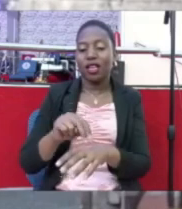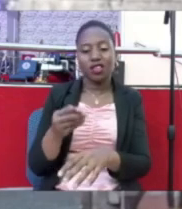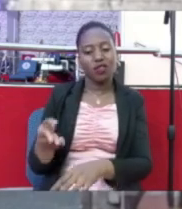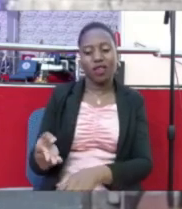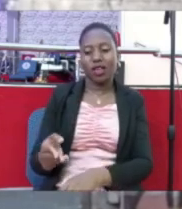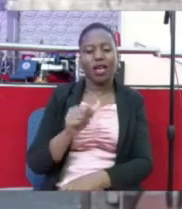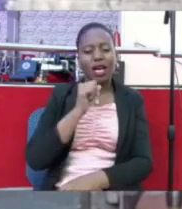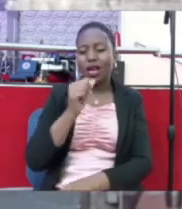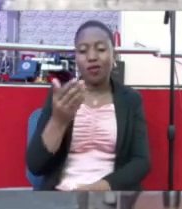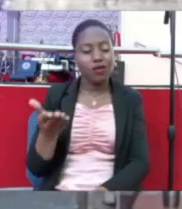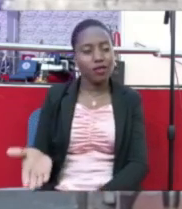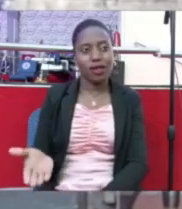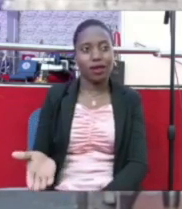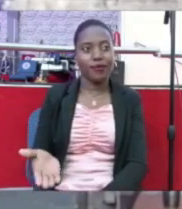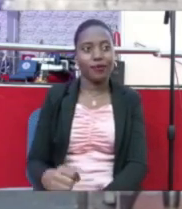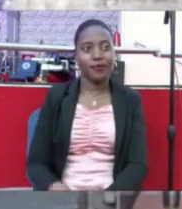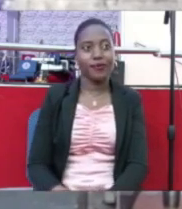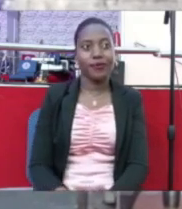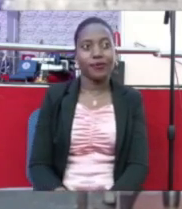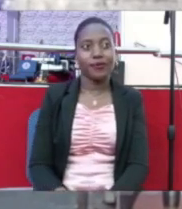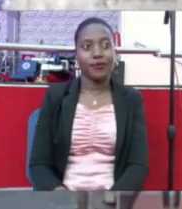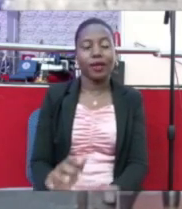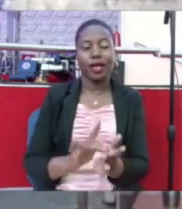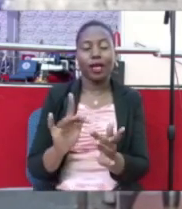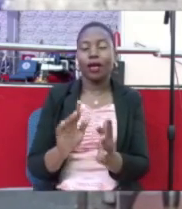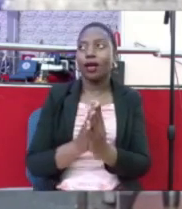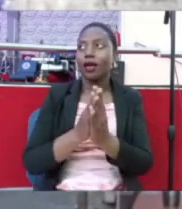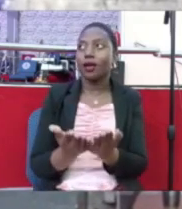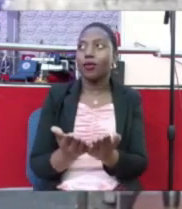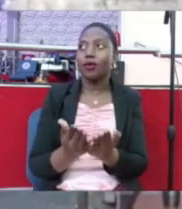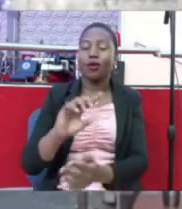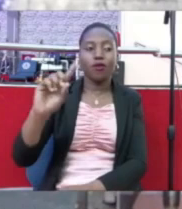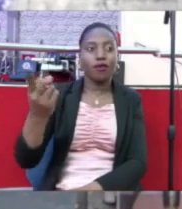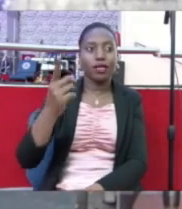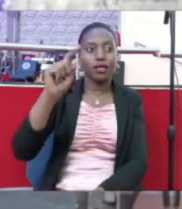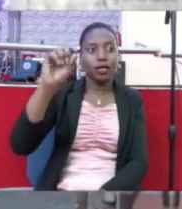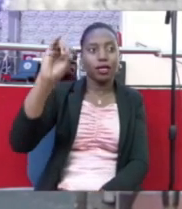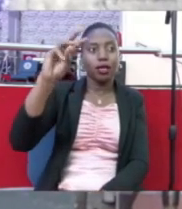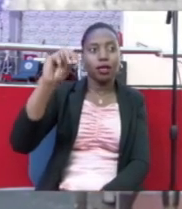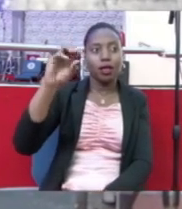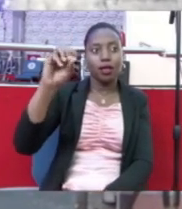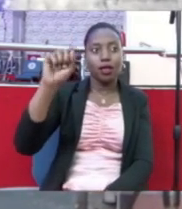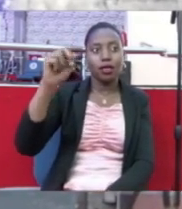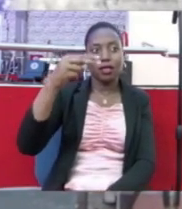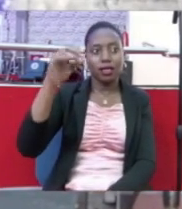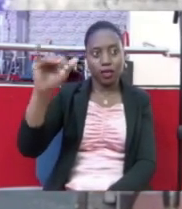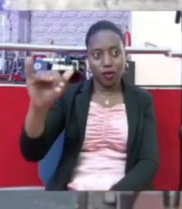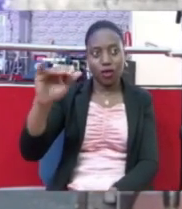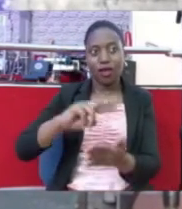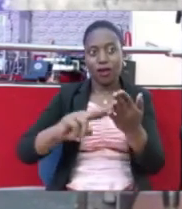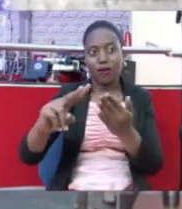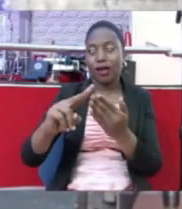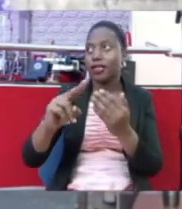this place. Si mahali hapa. In the book of 1 Timothy 8, Timotheo wa kwanza, mstari wa nane, the Bible says